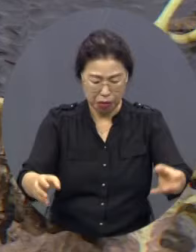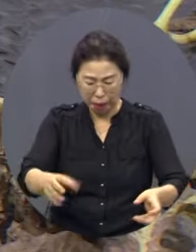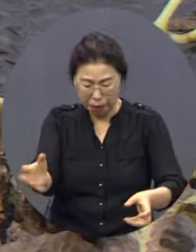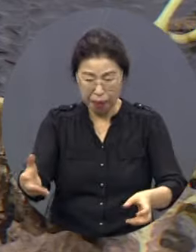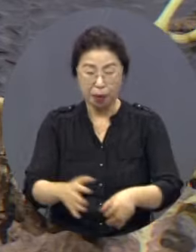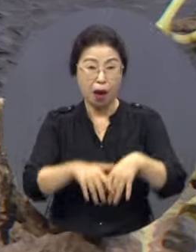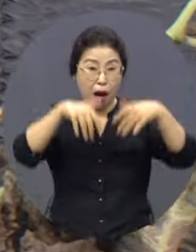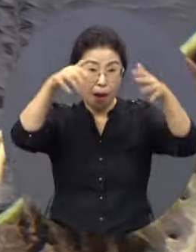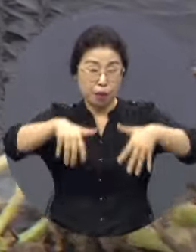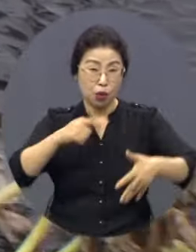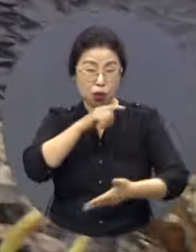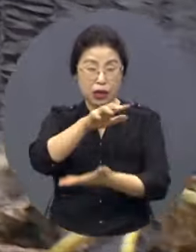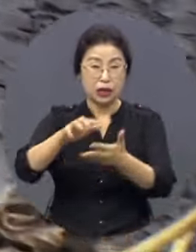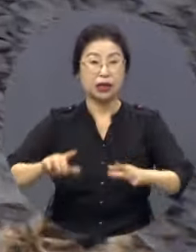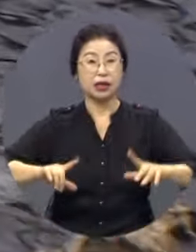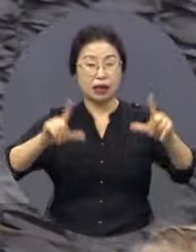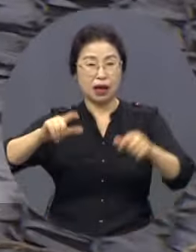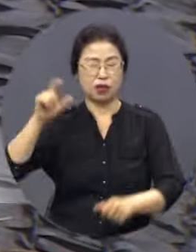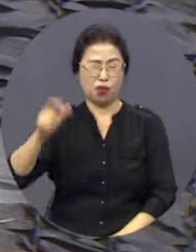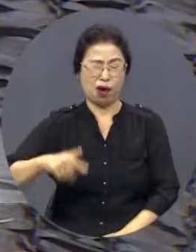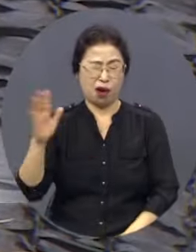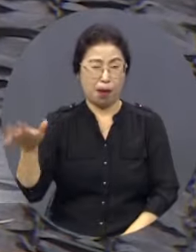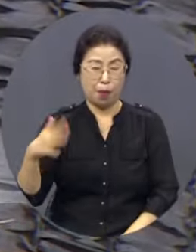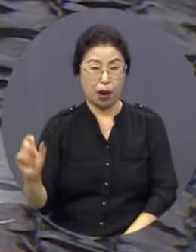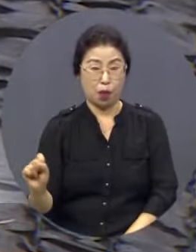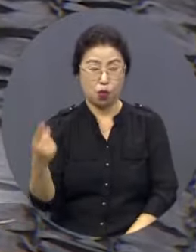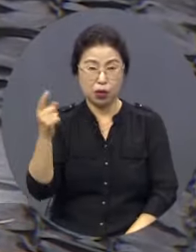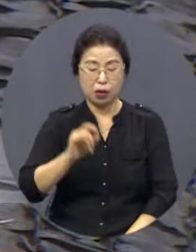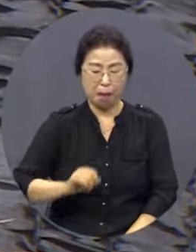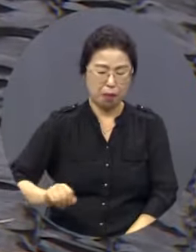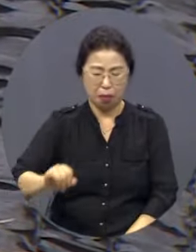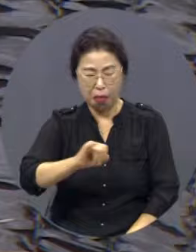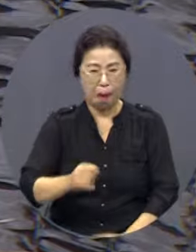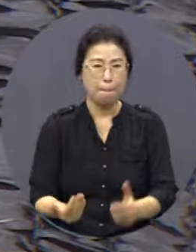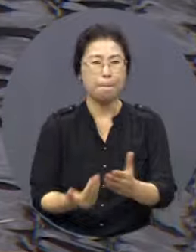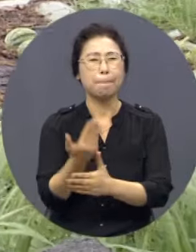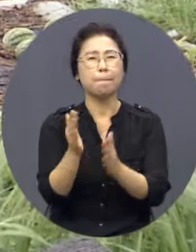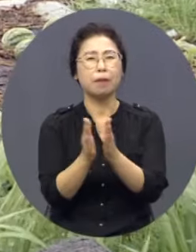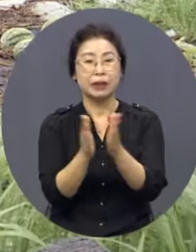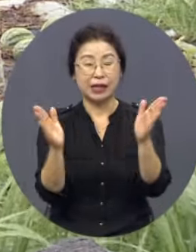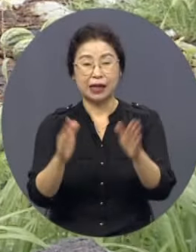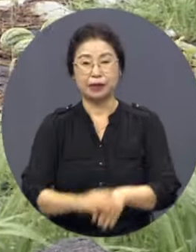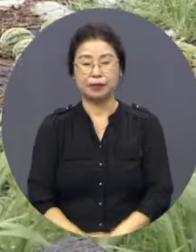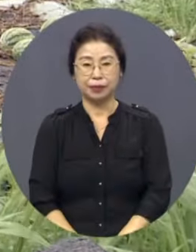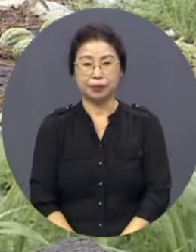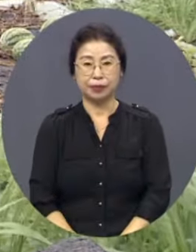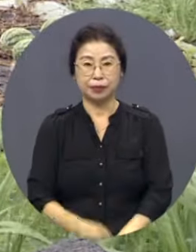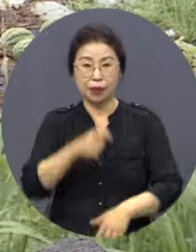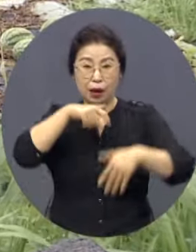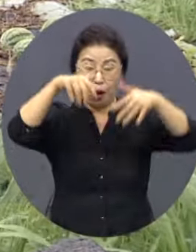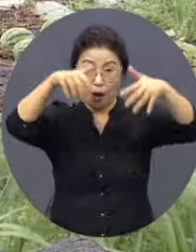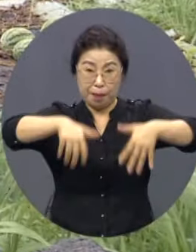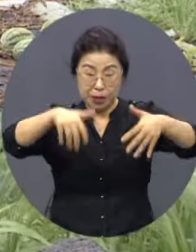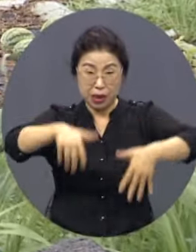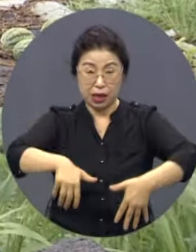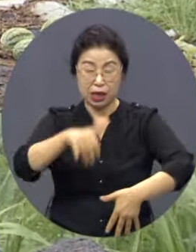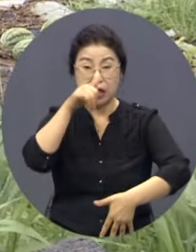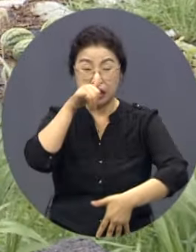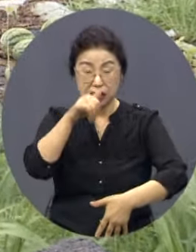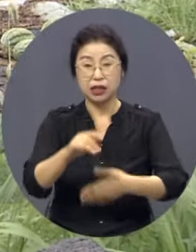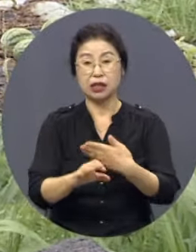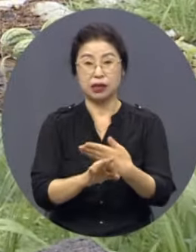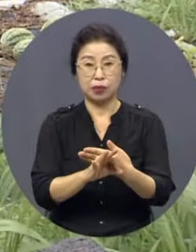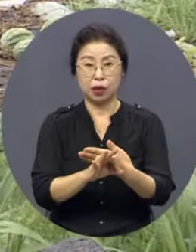오거나 흐린 날씨가 이어진 데다 강풍까지 불면서 병충해가 생기기 시작한 겁니다. 비가 많이 내린다고